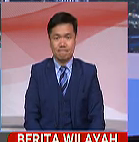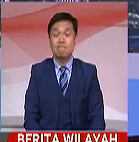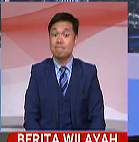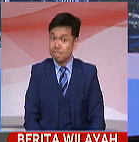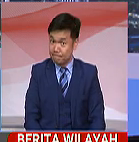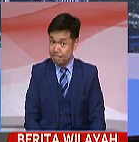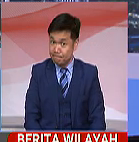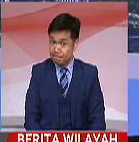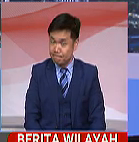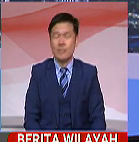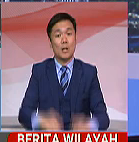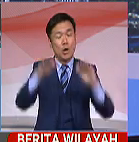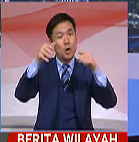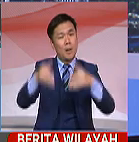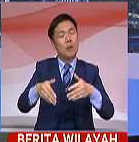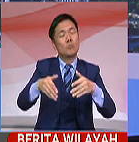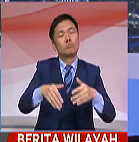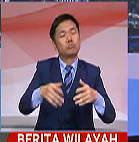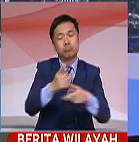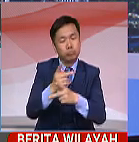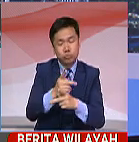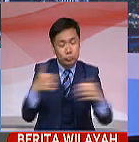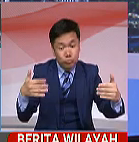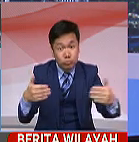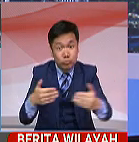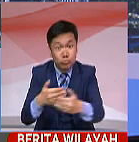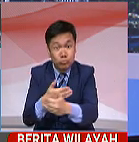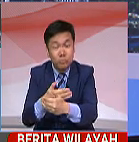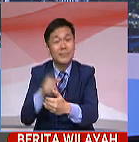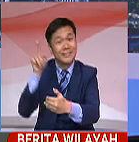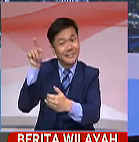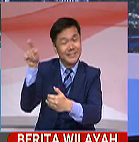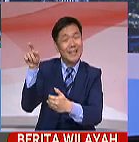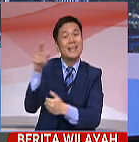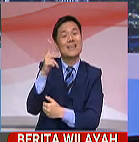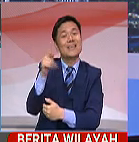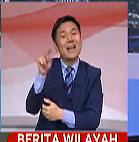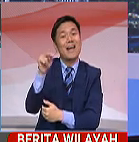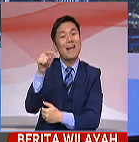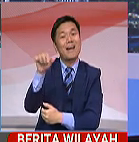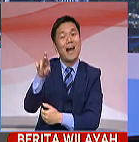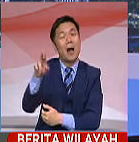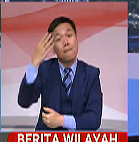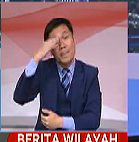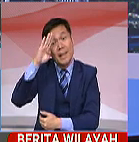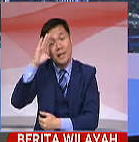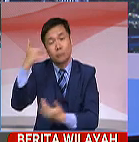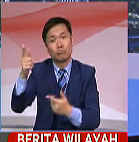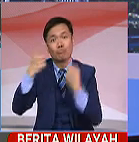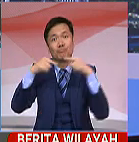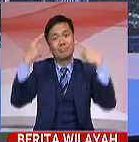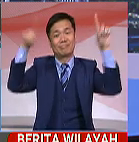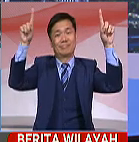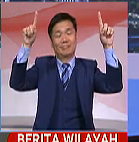Minat mendalam terhadap bidang akuakultur menjadi pendorong sepasang suami isteri di Kangar untuk berjaya dalam industri itu. Dan